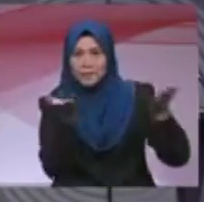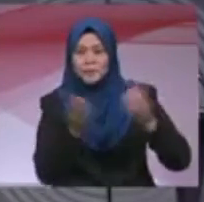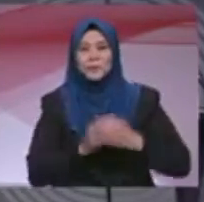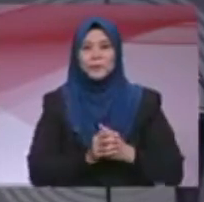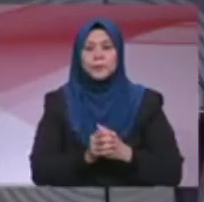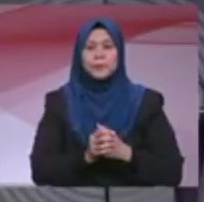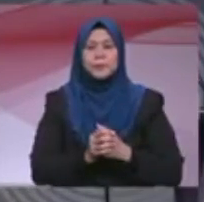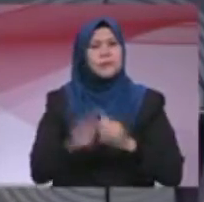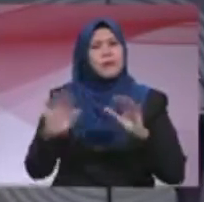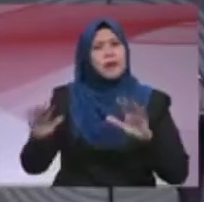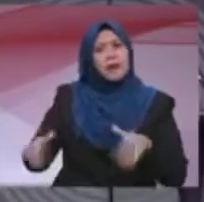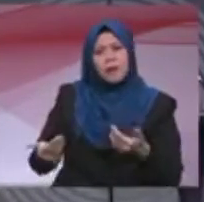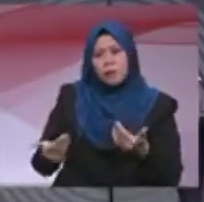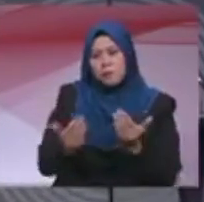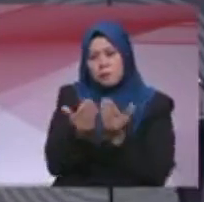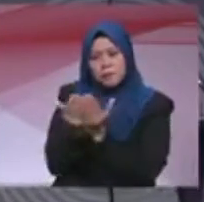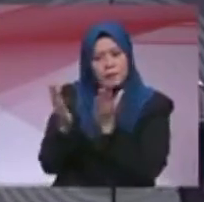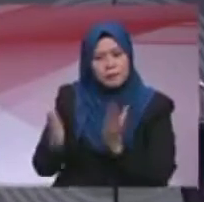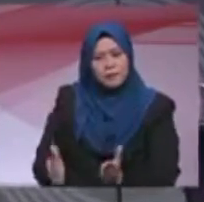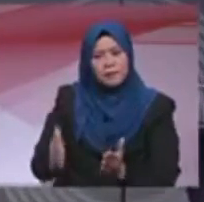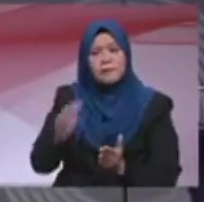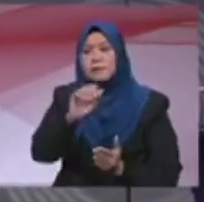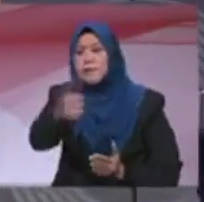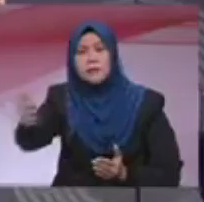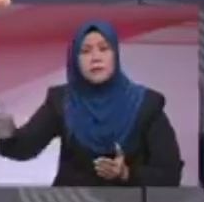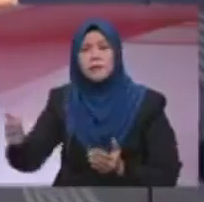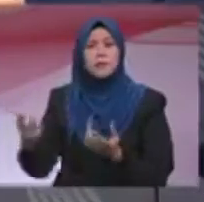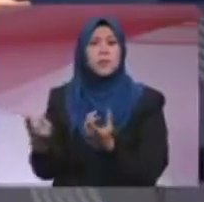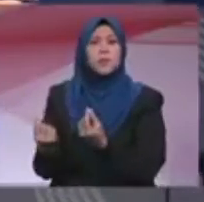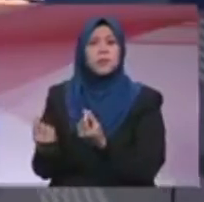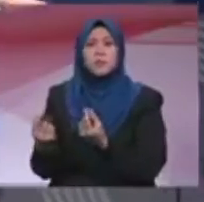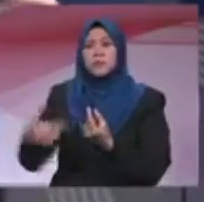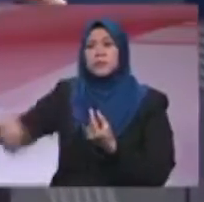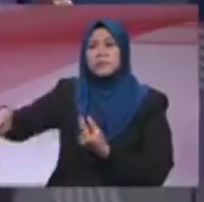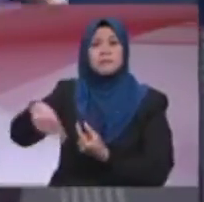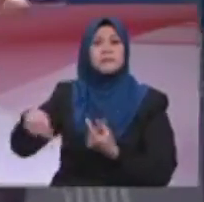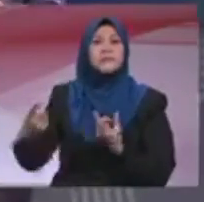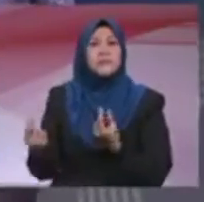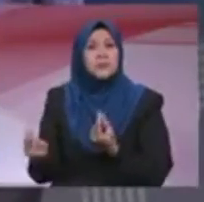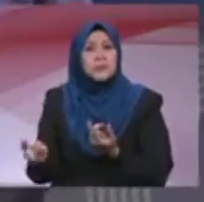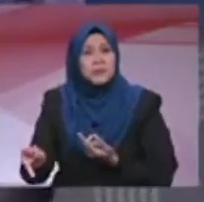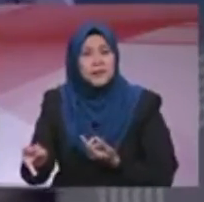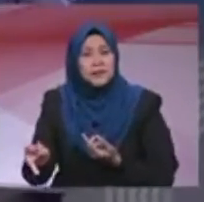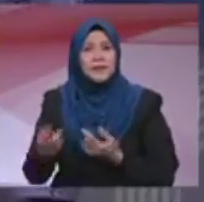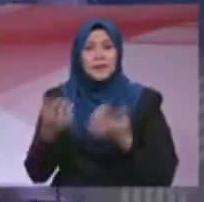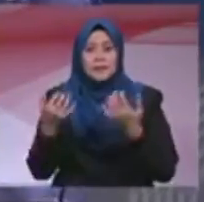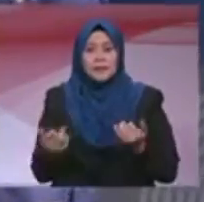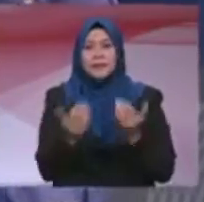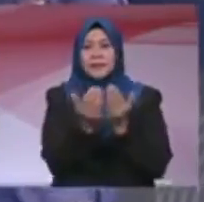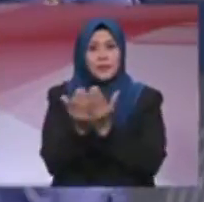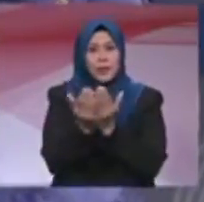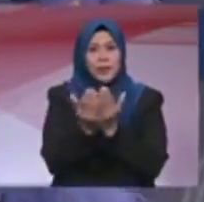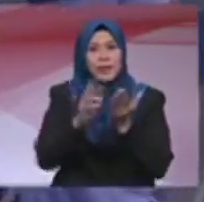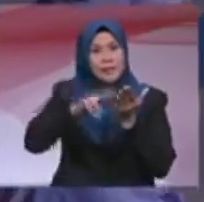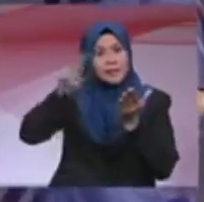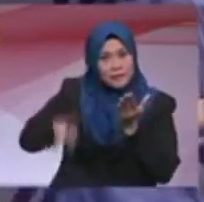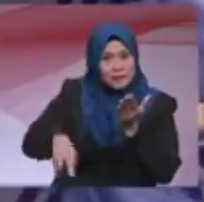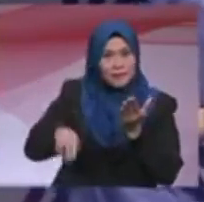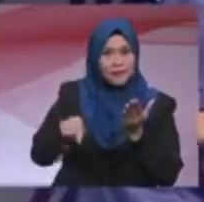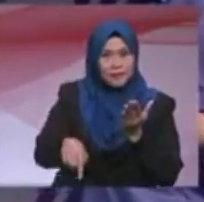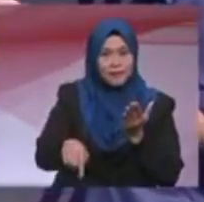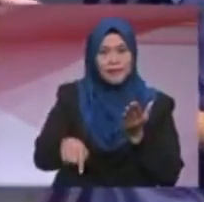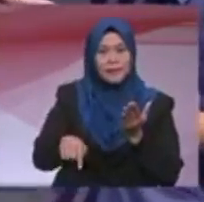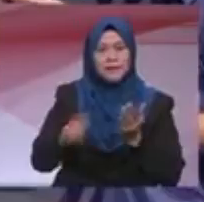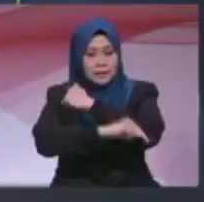Bagaimanakah dengan murid-murid yang lain? Untuk murid-murid yang lain di sekolah rendah, jika kita lihat,